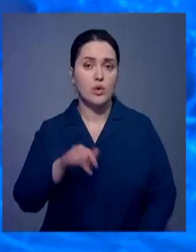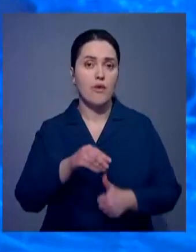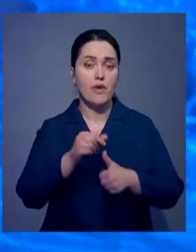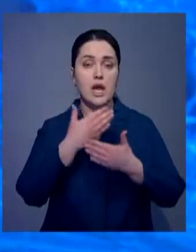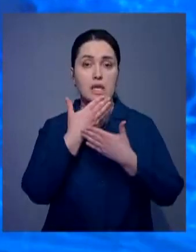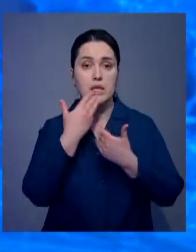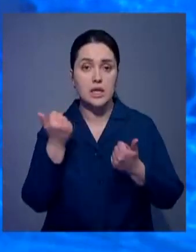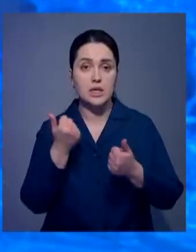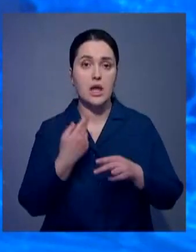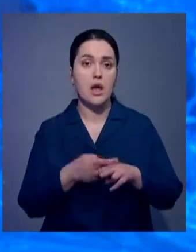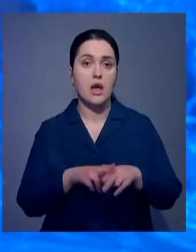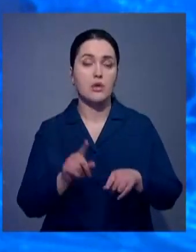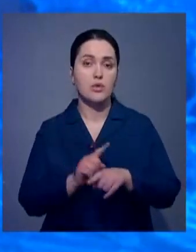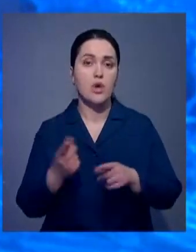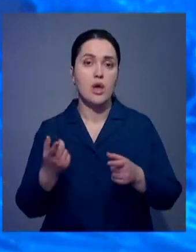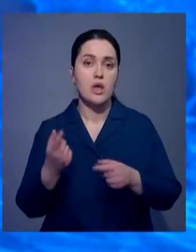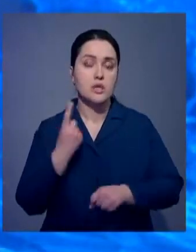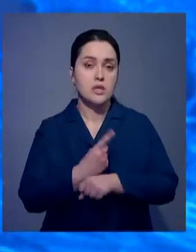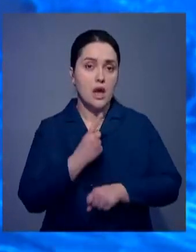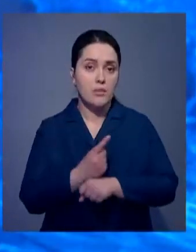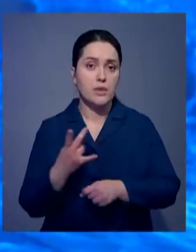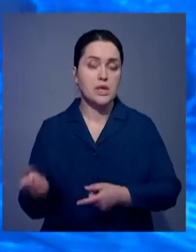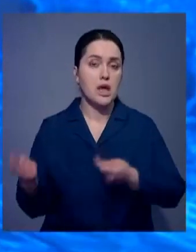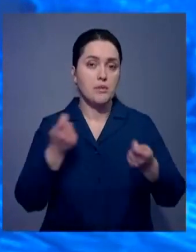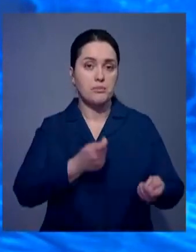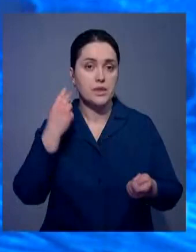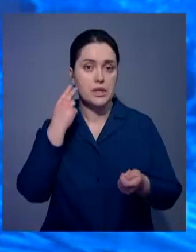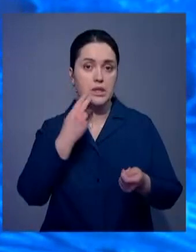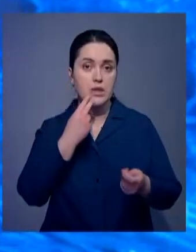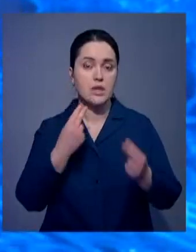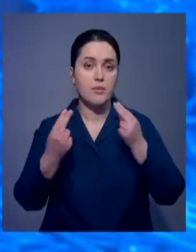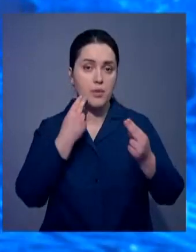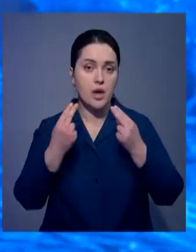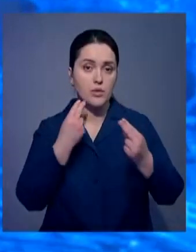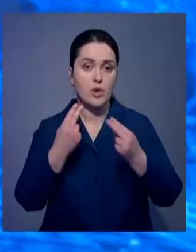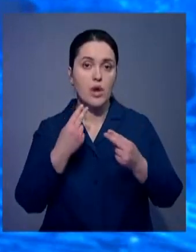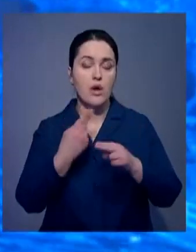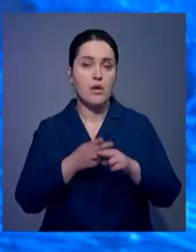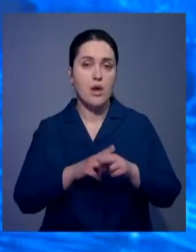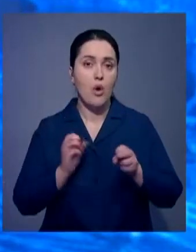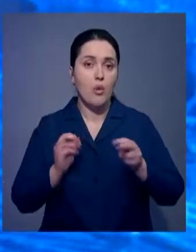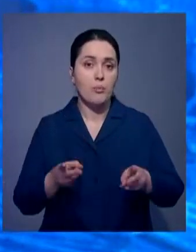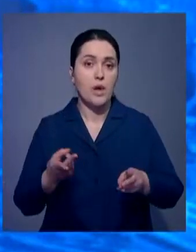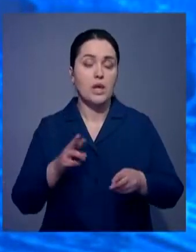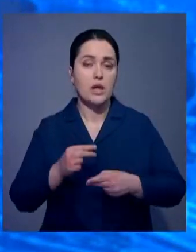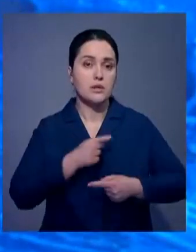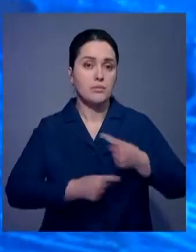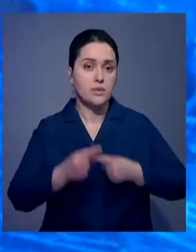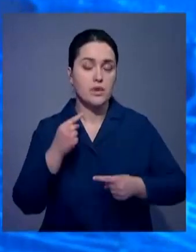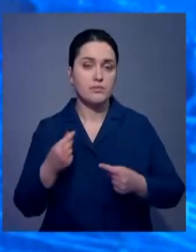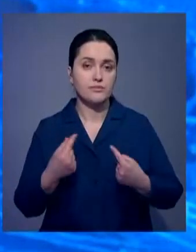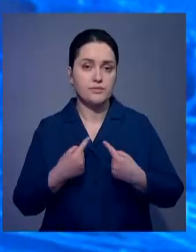нет. Одновременно власти республики ввели запрет на импорт китайских продуктов. И эта мера несет определенные риски для